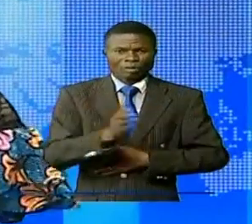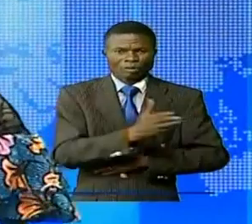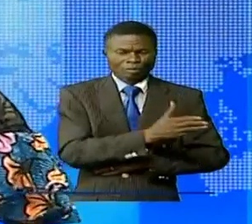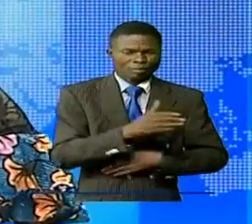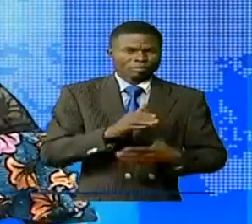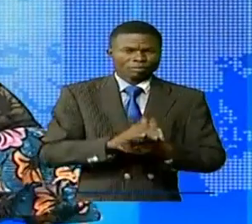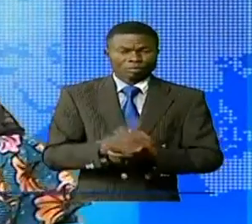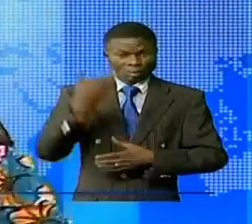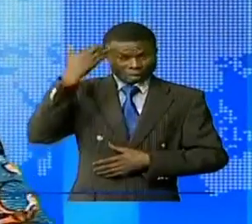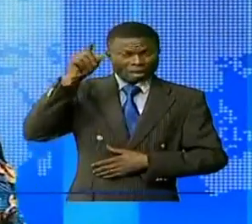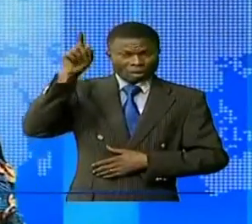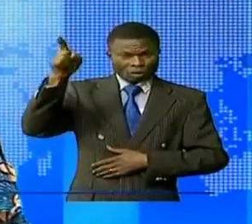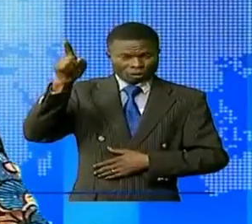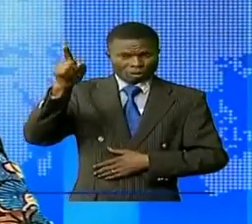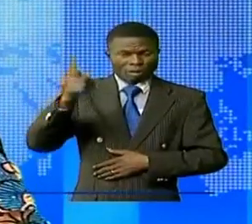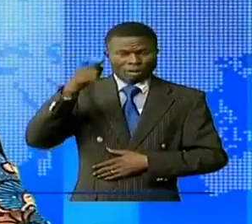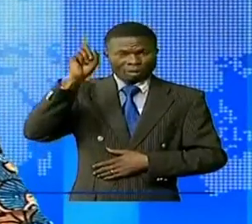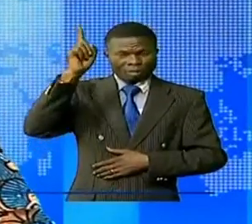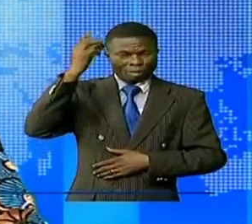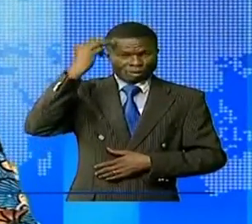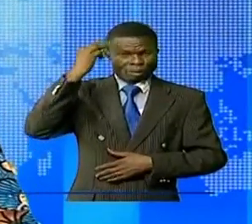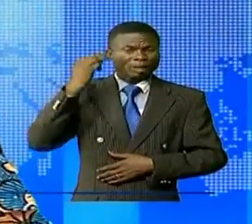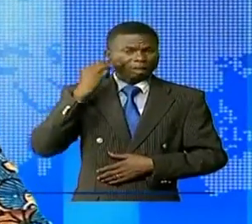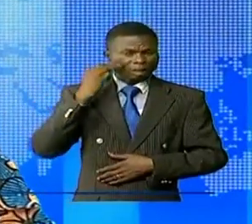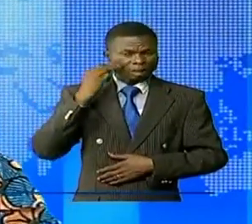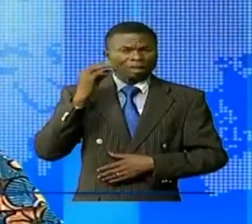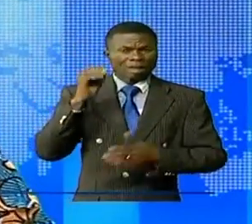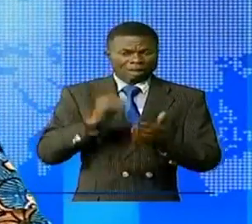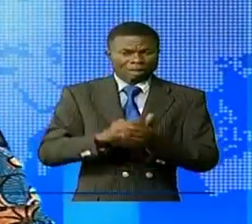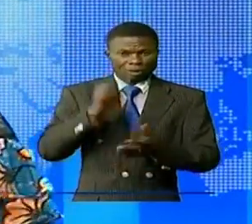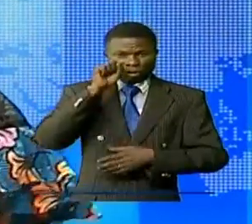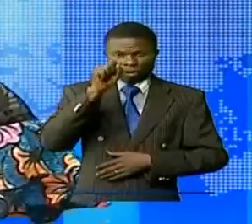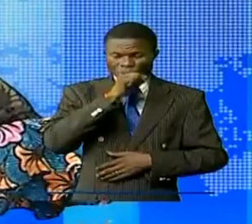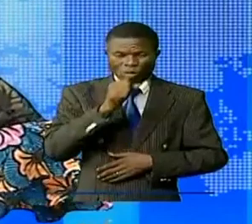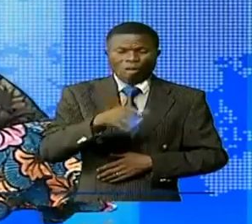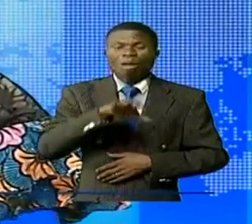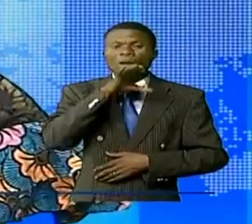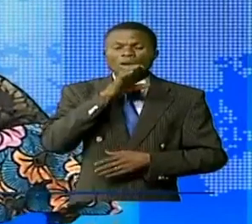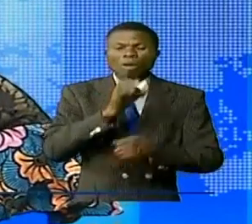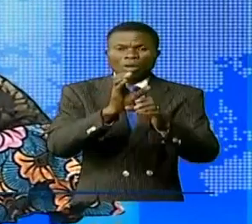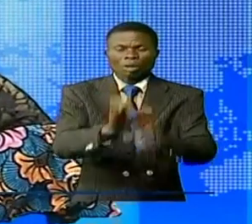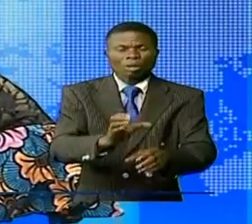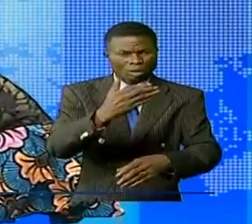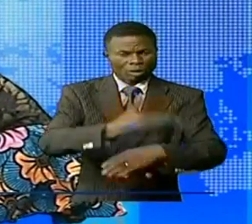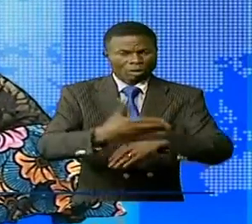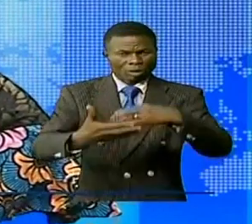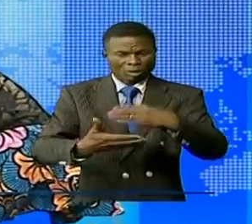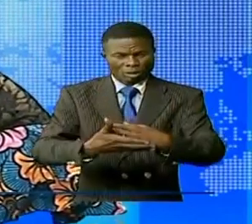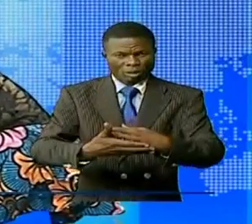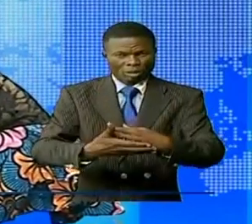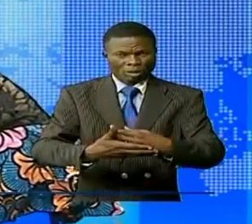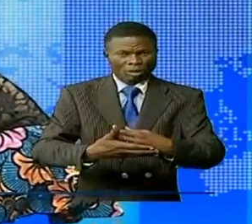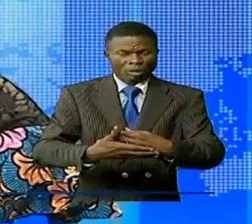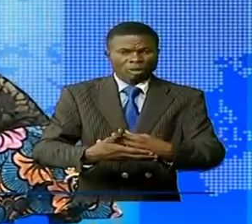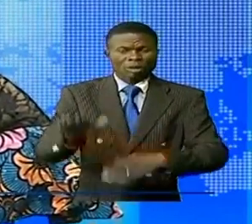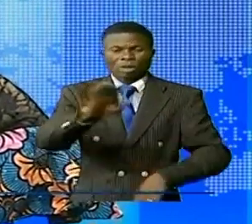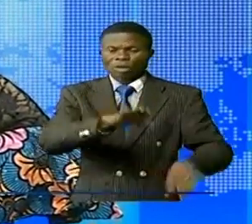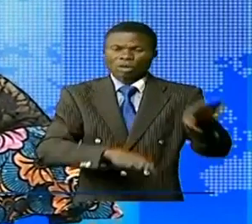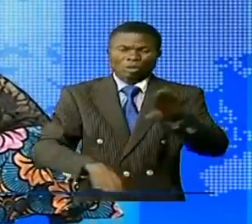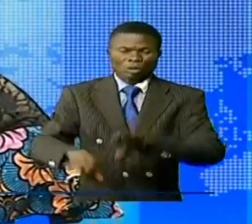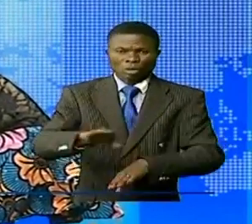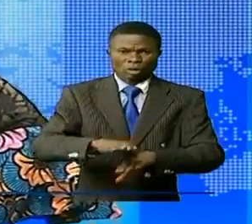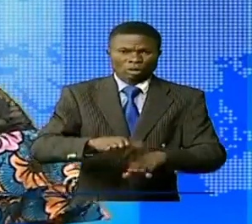Toujours en Mbandaka sur place, le chef de l'exécutif national a posé la pierre pour les travaux de construction du sanctuaire